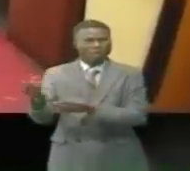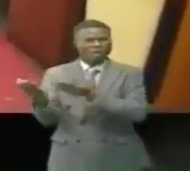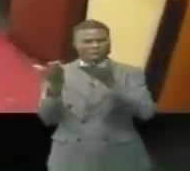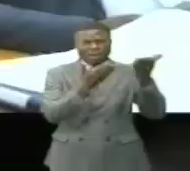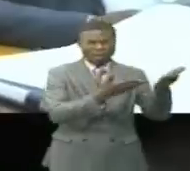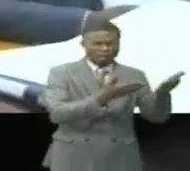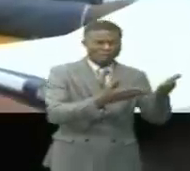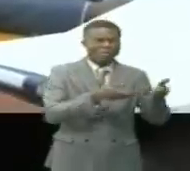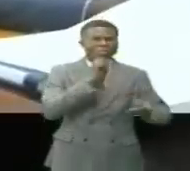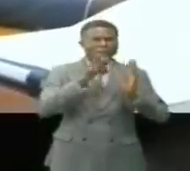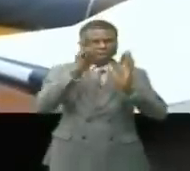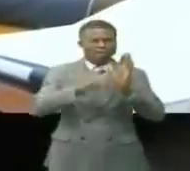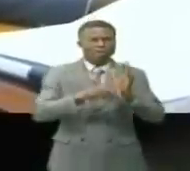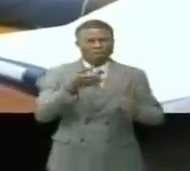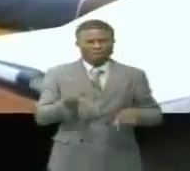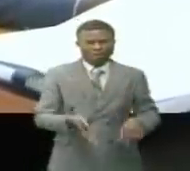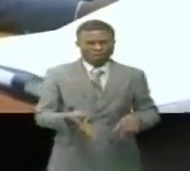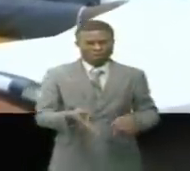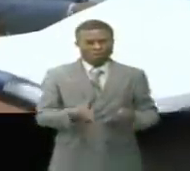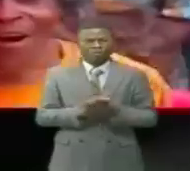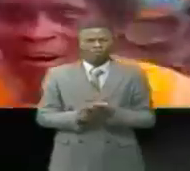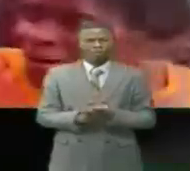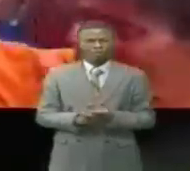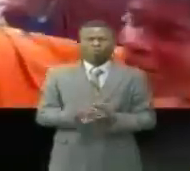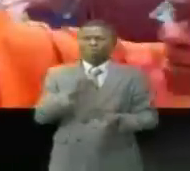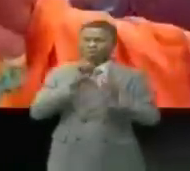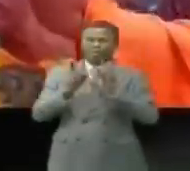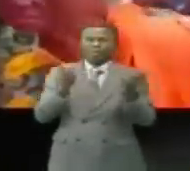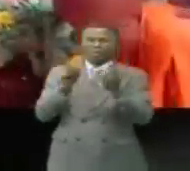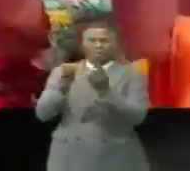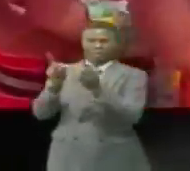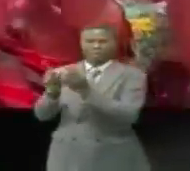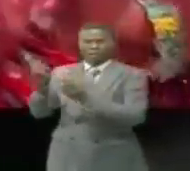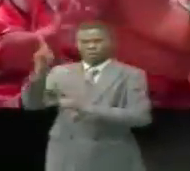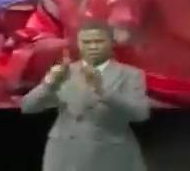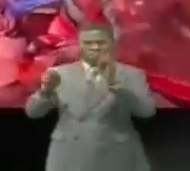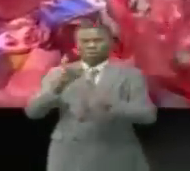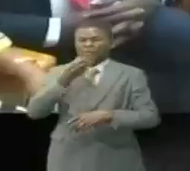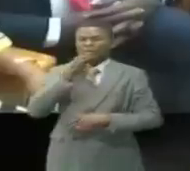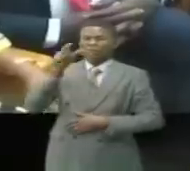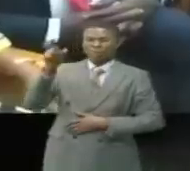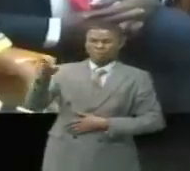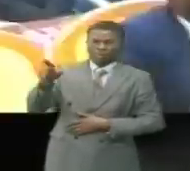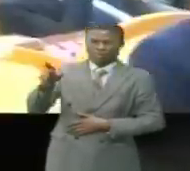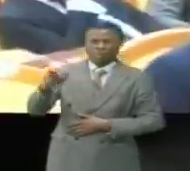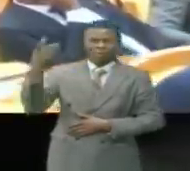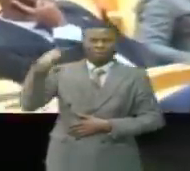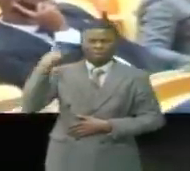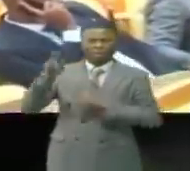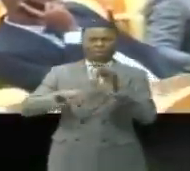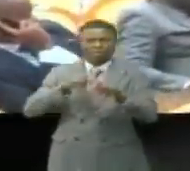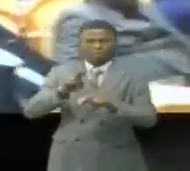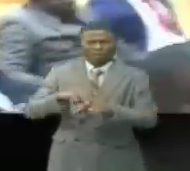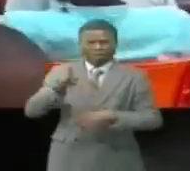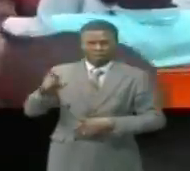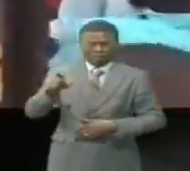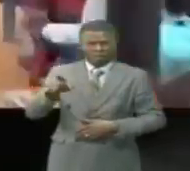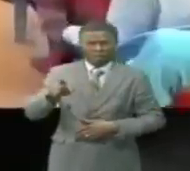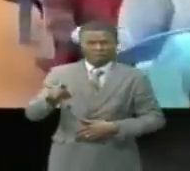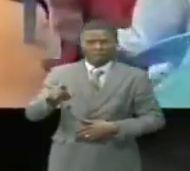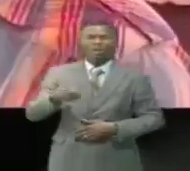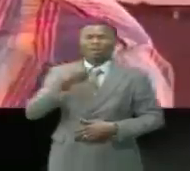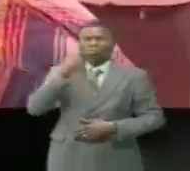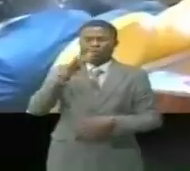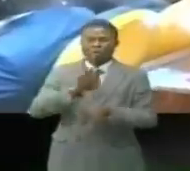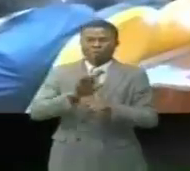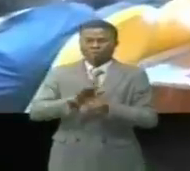au débat à l'échelle nationale. À l'occasion de ces différentes rencontres avec le peuple de cette ville, la députée Nadine Mangabouloua-Beya est revenue